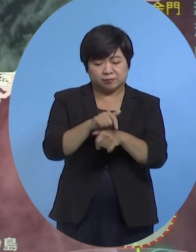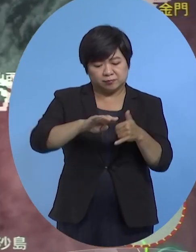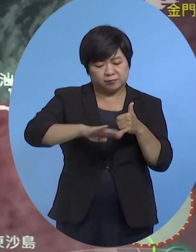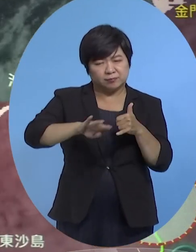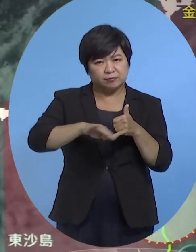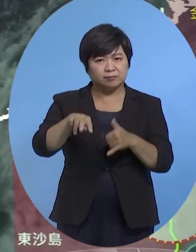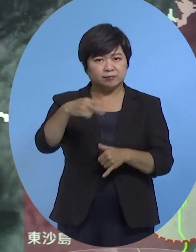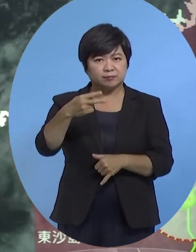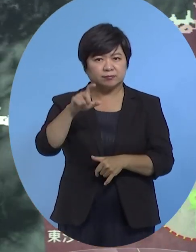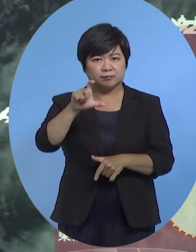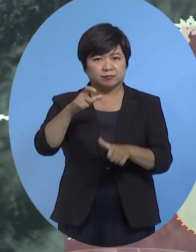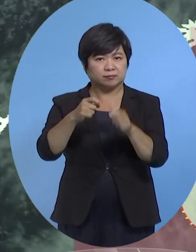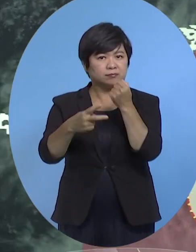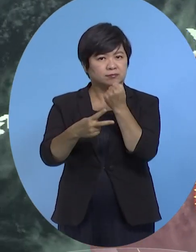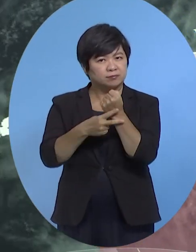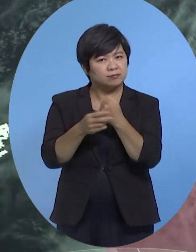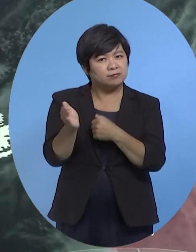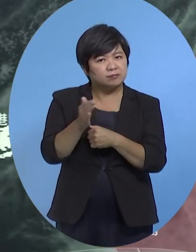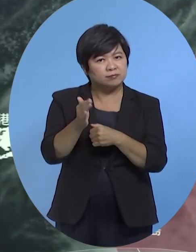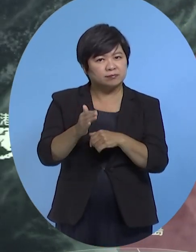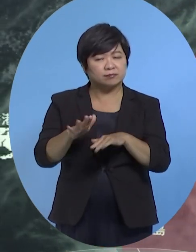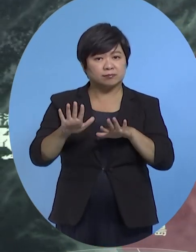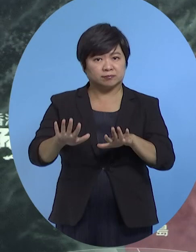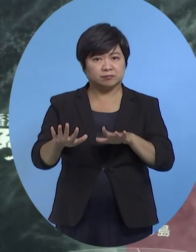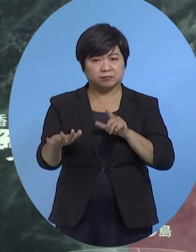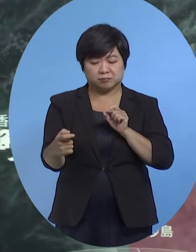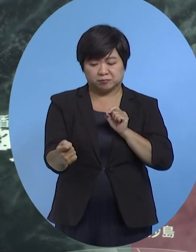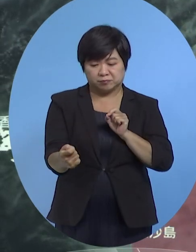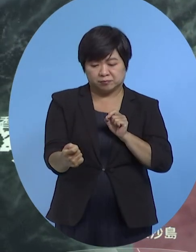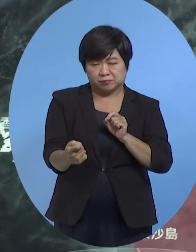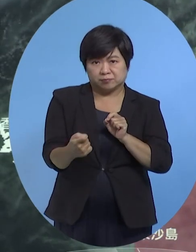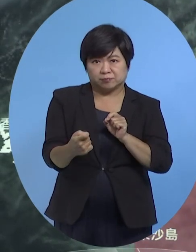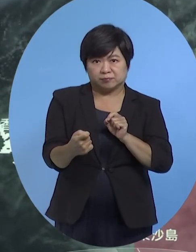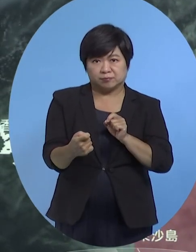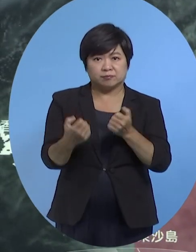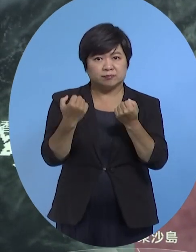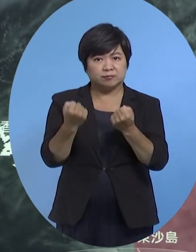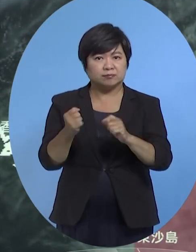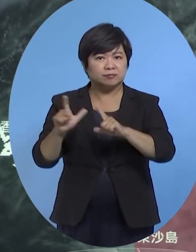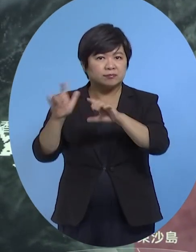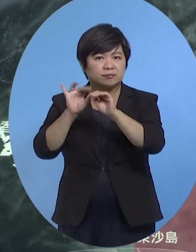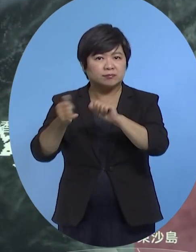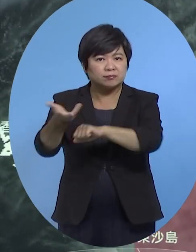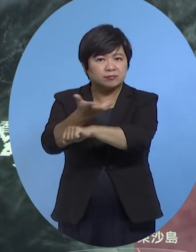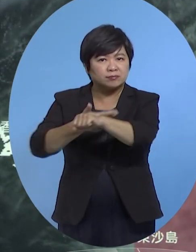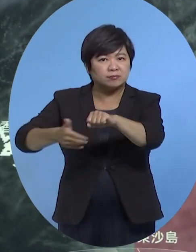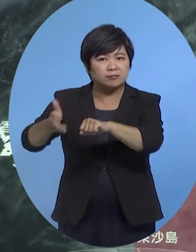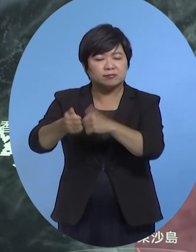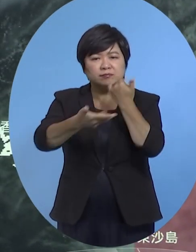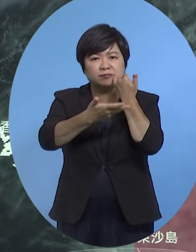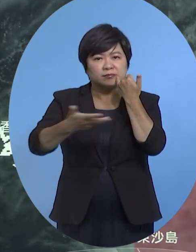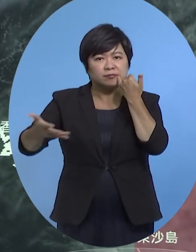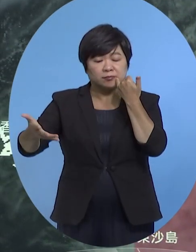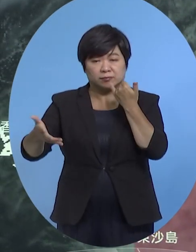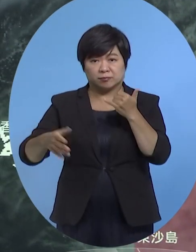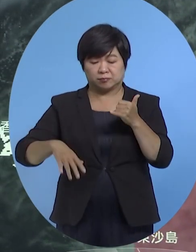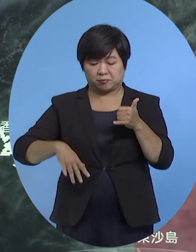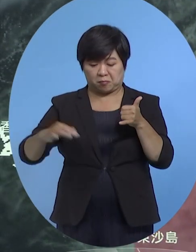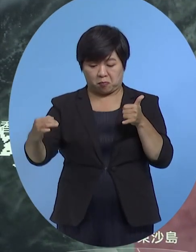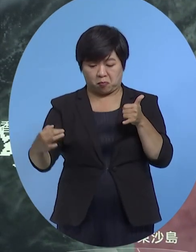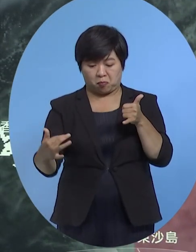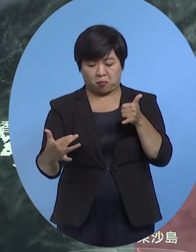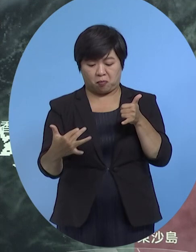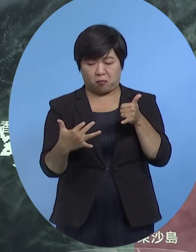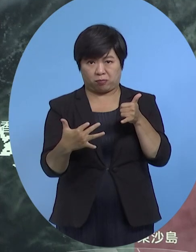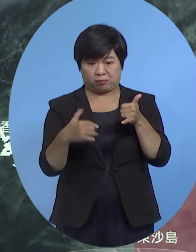有260公里左右，它现在在接近在东沙岛的海面，暴风圈已经逐渐要进入台湾海峡的南